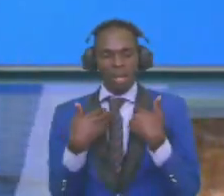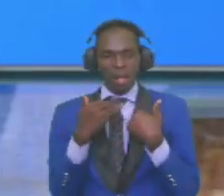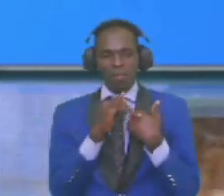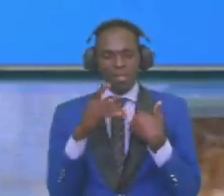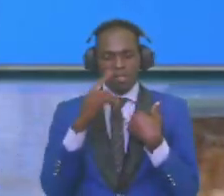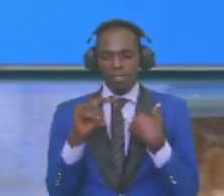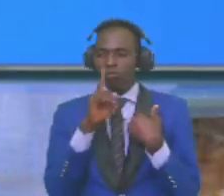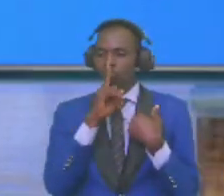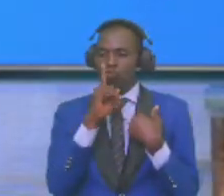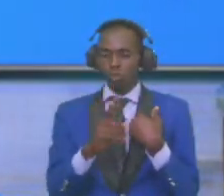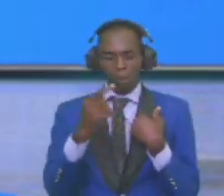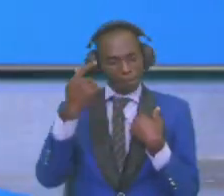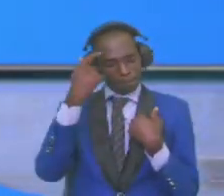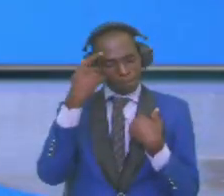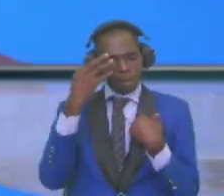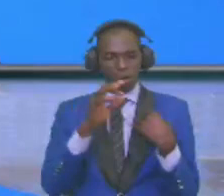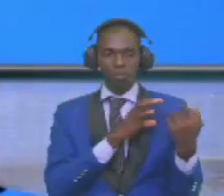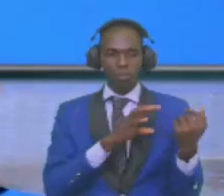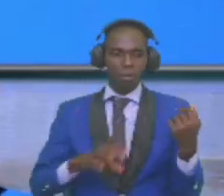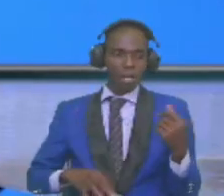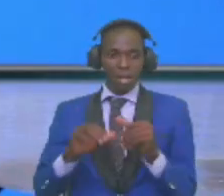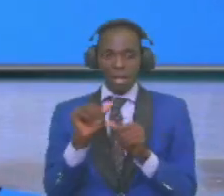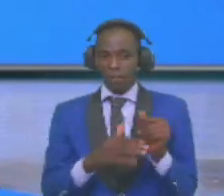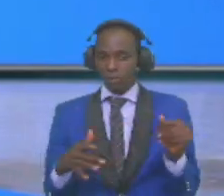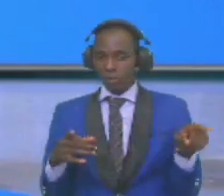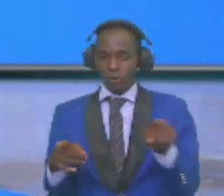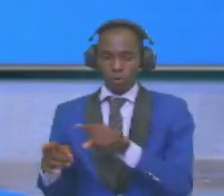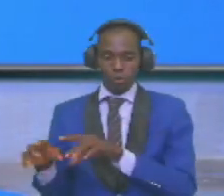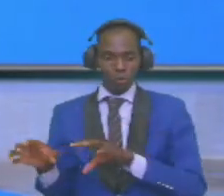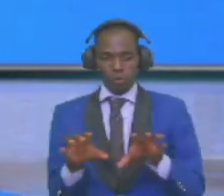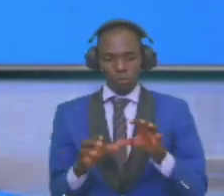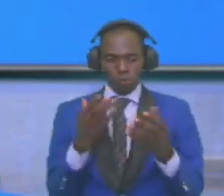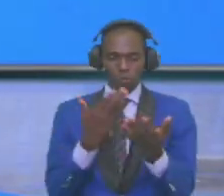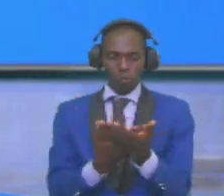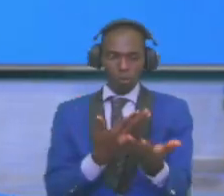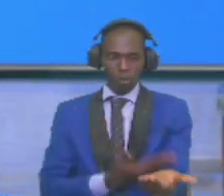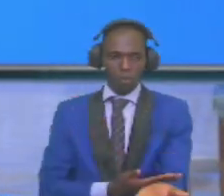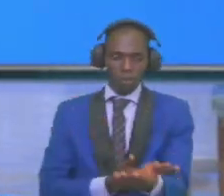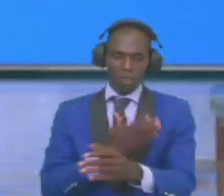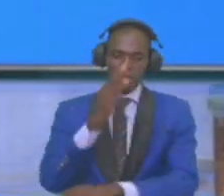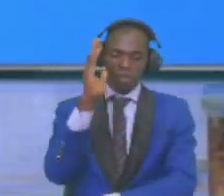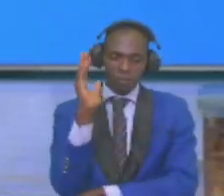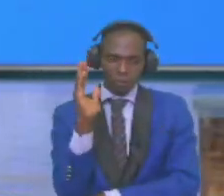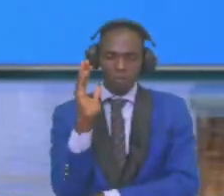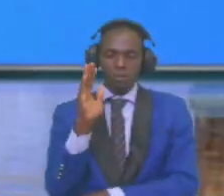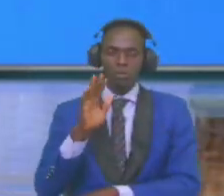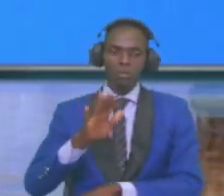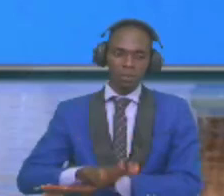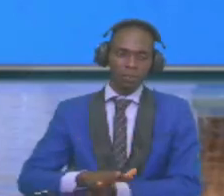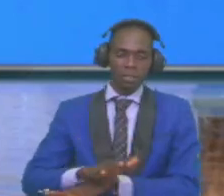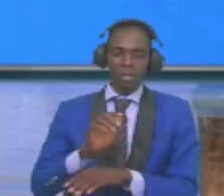la pensée de prêter les mac de cris tout ce que tu fais le matin à midi ou le soir